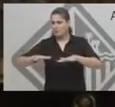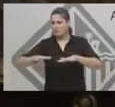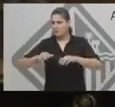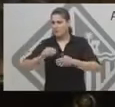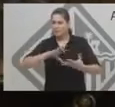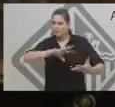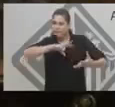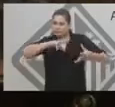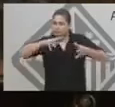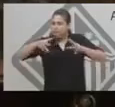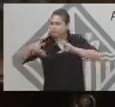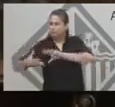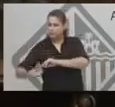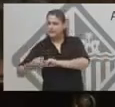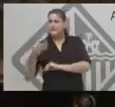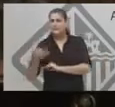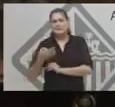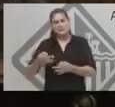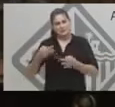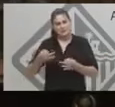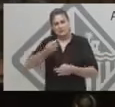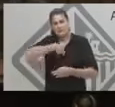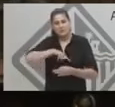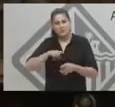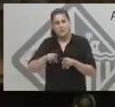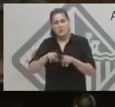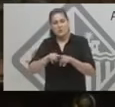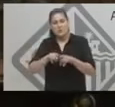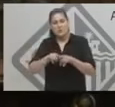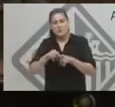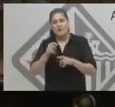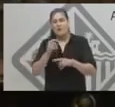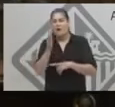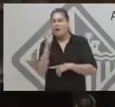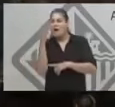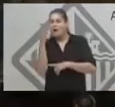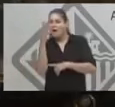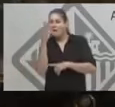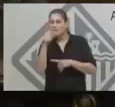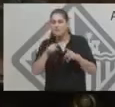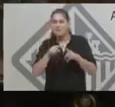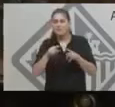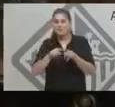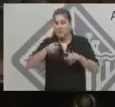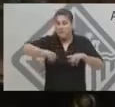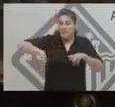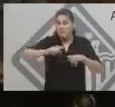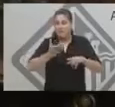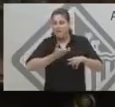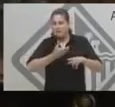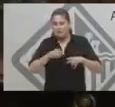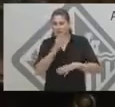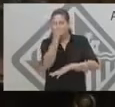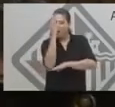constant. Som com les branques de l'olivera que trobam al centre de la plaça de Cort, un arbre